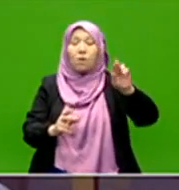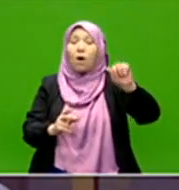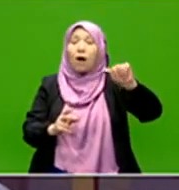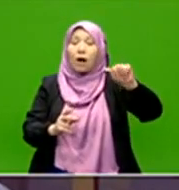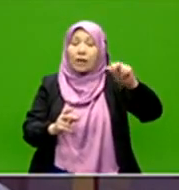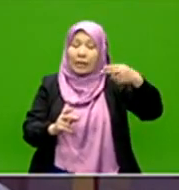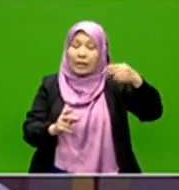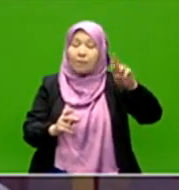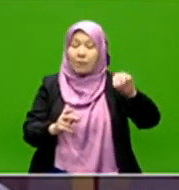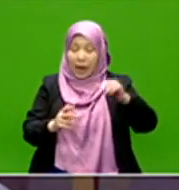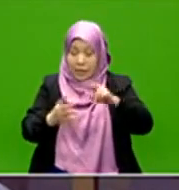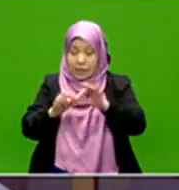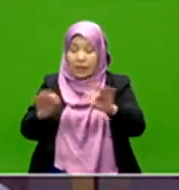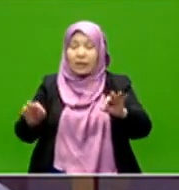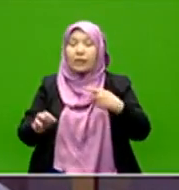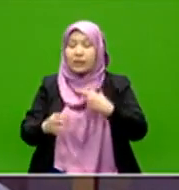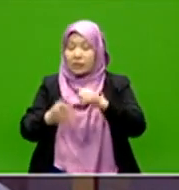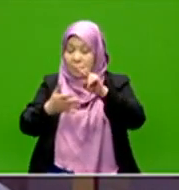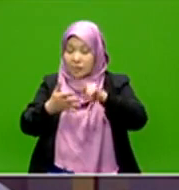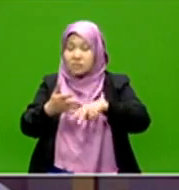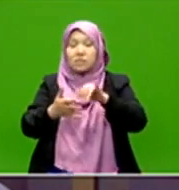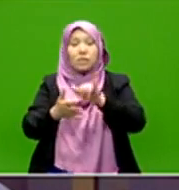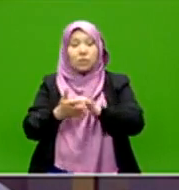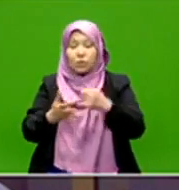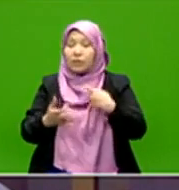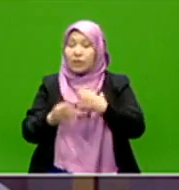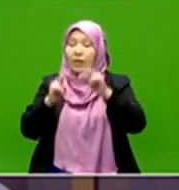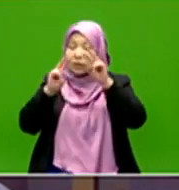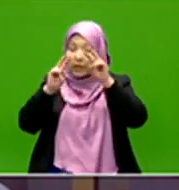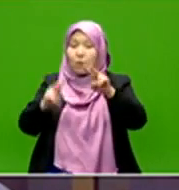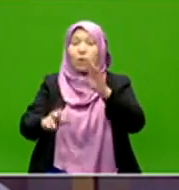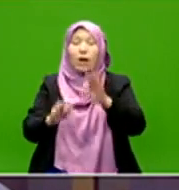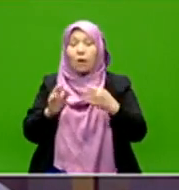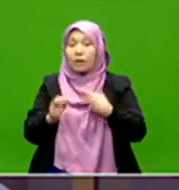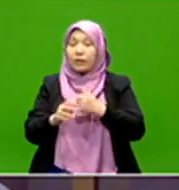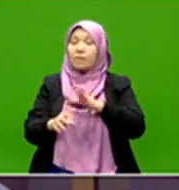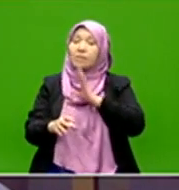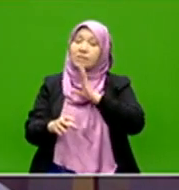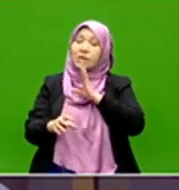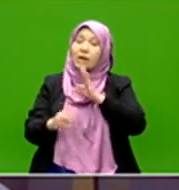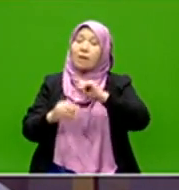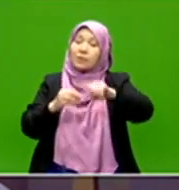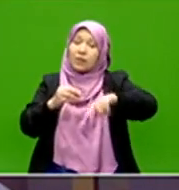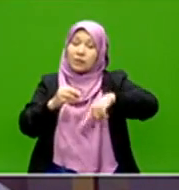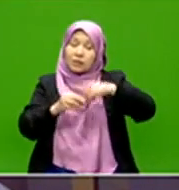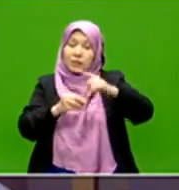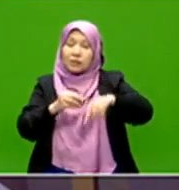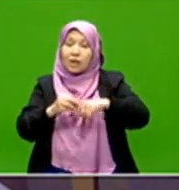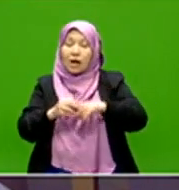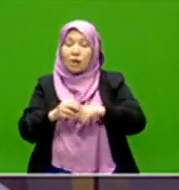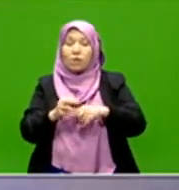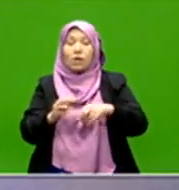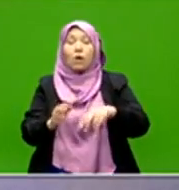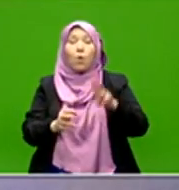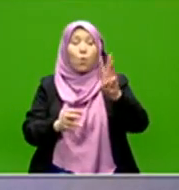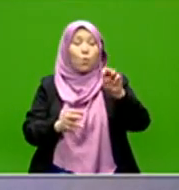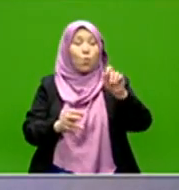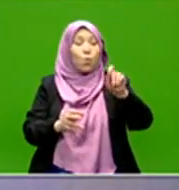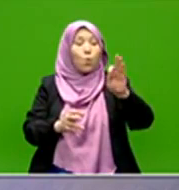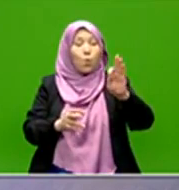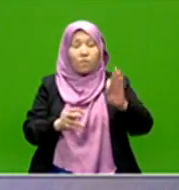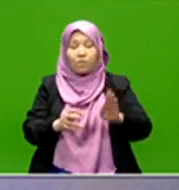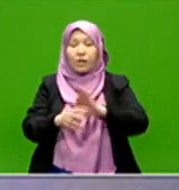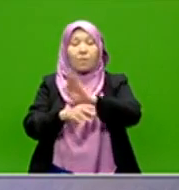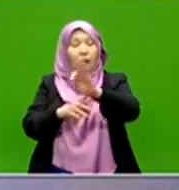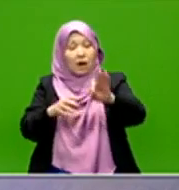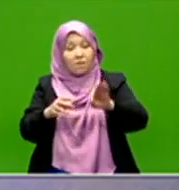sebentar tadi. Jadi kita nak melihat satu lagi Ustaz, ya. Kalau kita bercakap tentang wuku di Padang Arafah, mabit di Muzdalifah